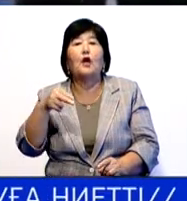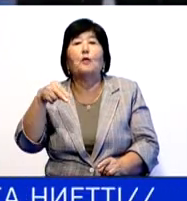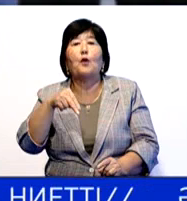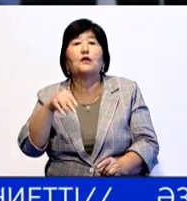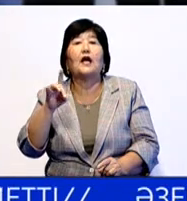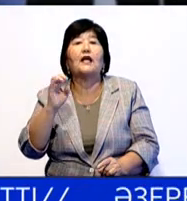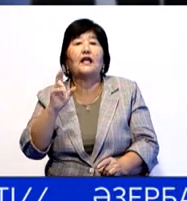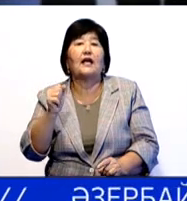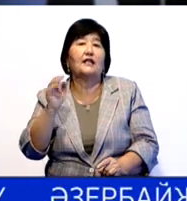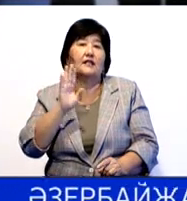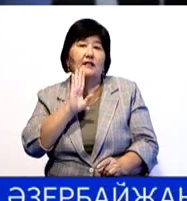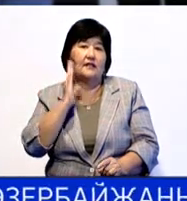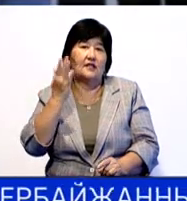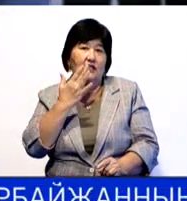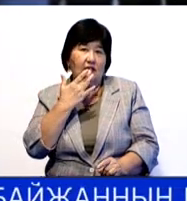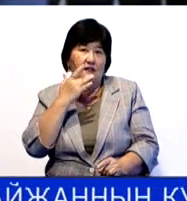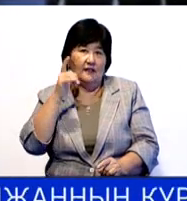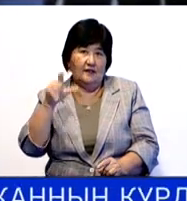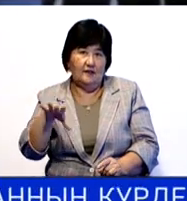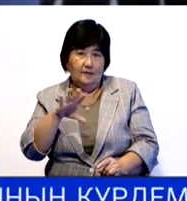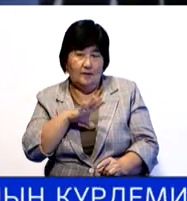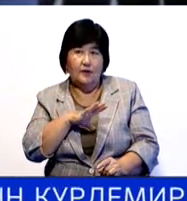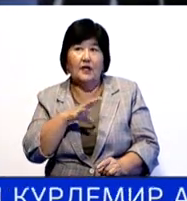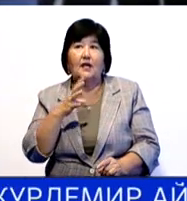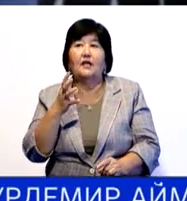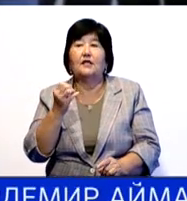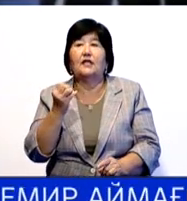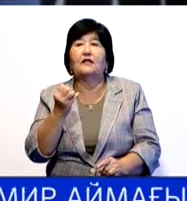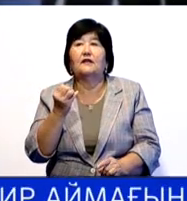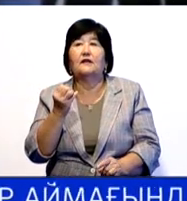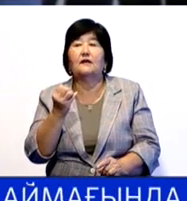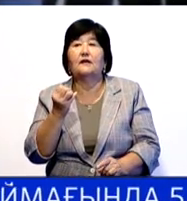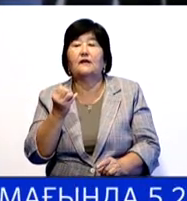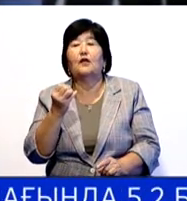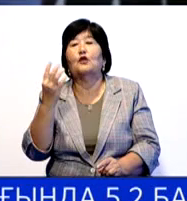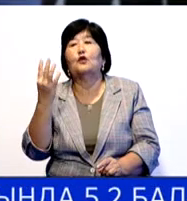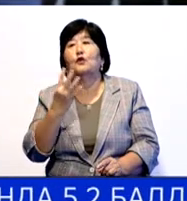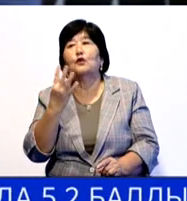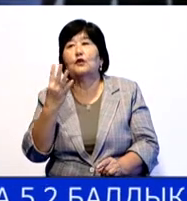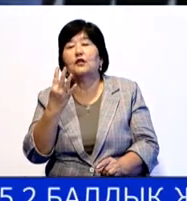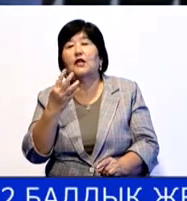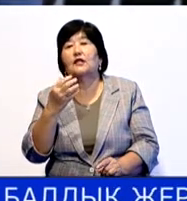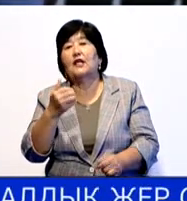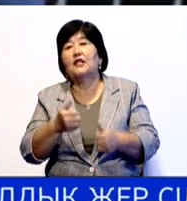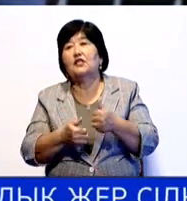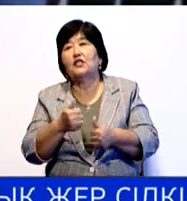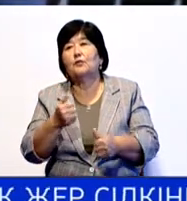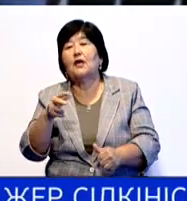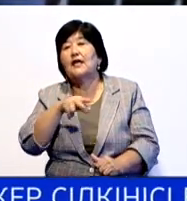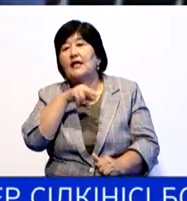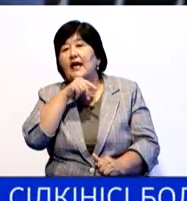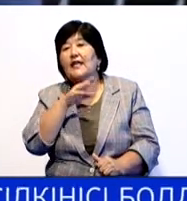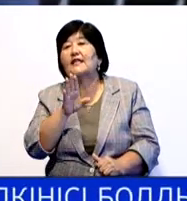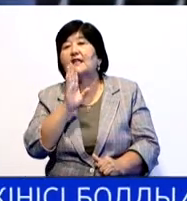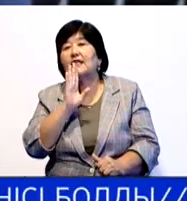Пуэрто-Риконың қызы болды. Және сосын менде 4-ші жекпе-жек ол Кореяның қызы